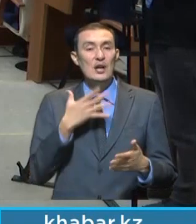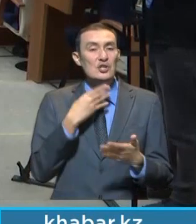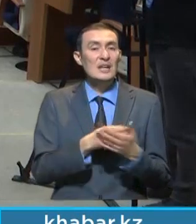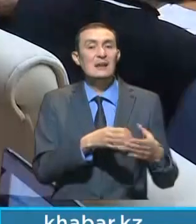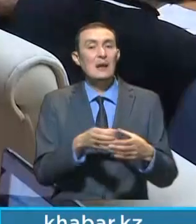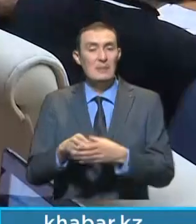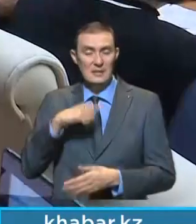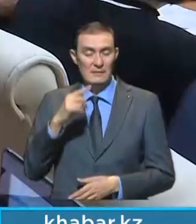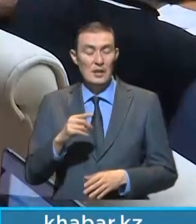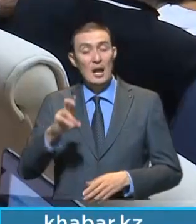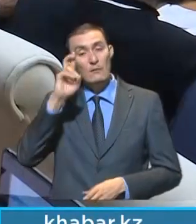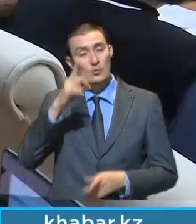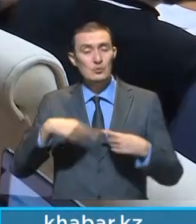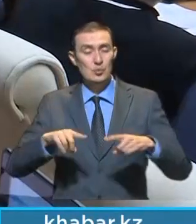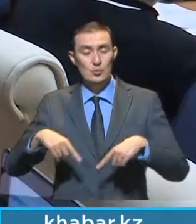подчеркнул Куантыров.